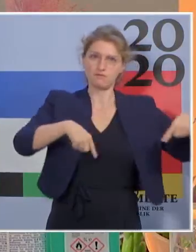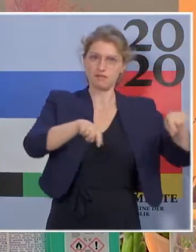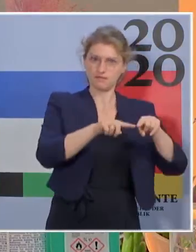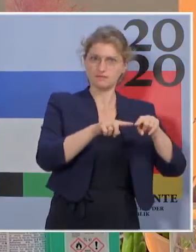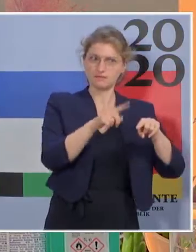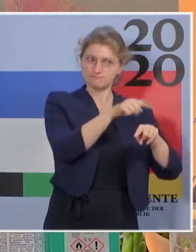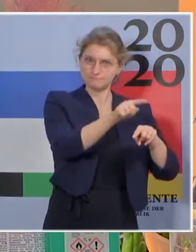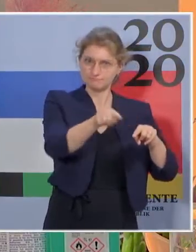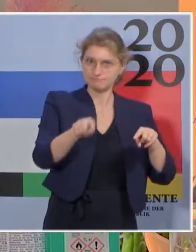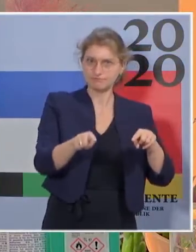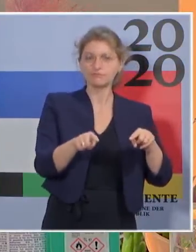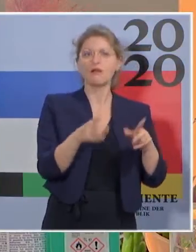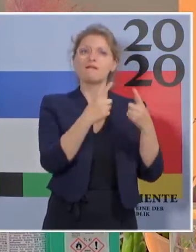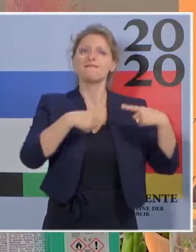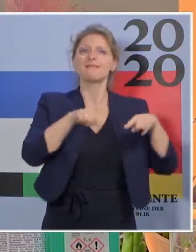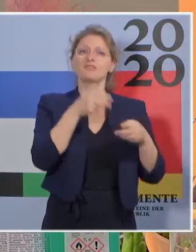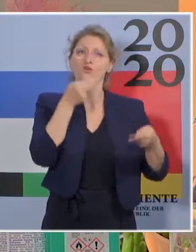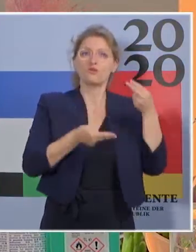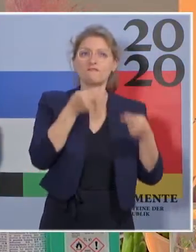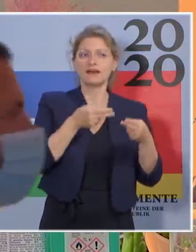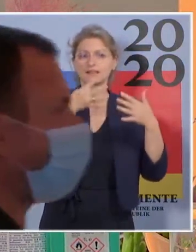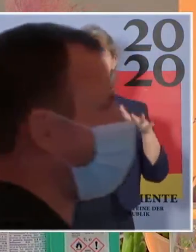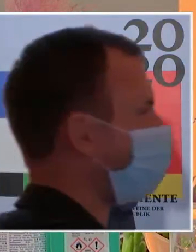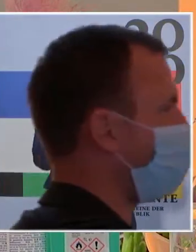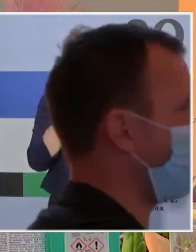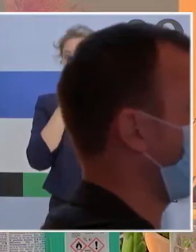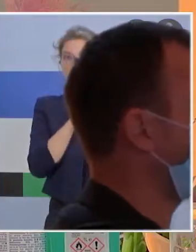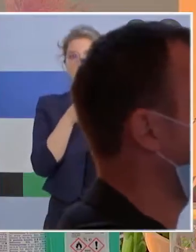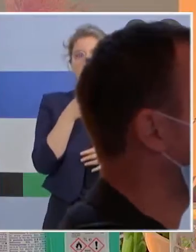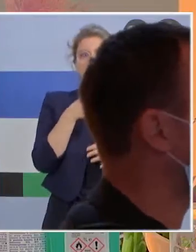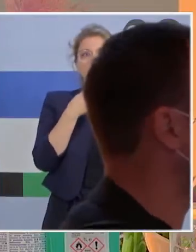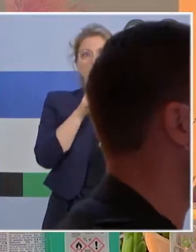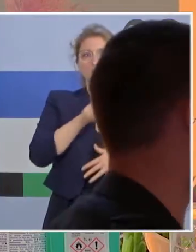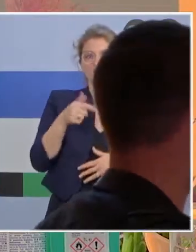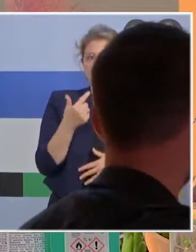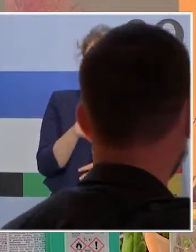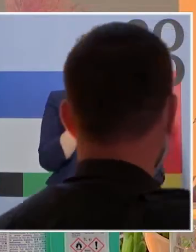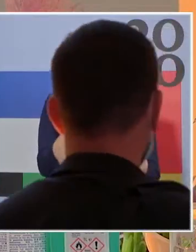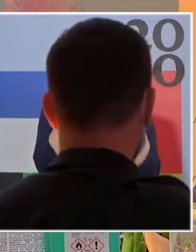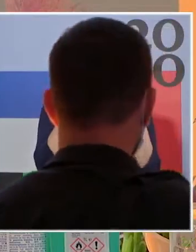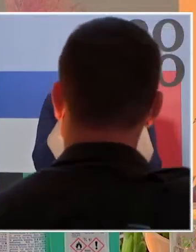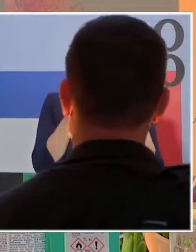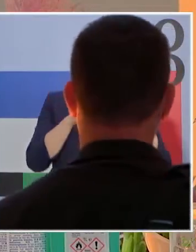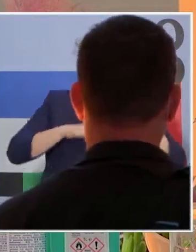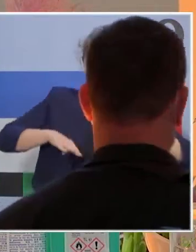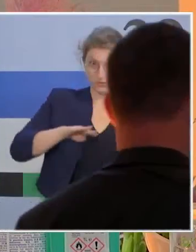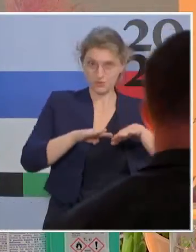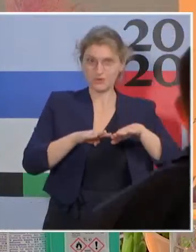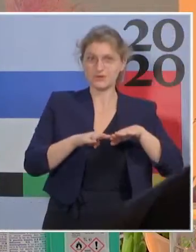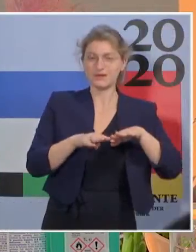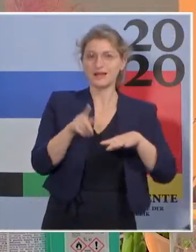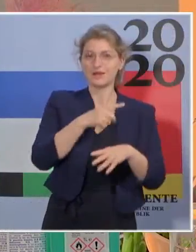Jahre 1919, 1920 bildeten eine wichtige Grundlage für die Konsolidierung der Staatsgewalt in der